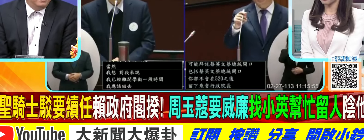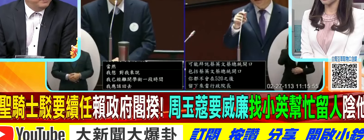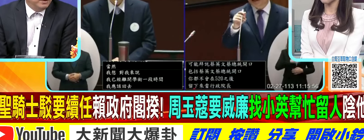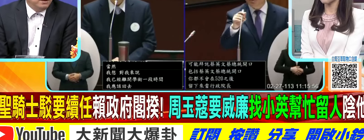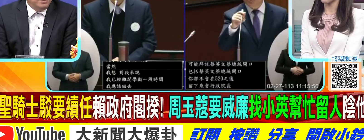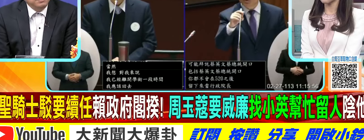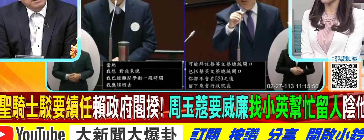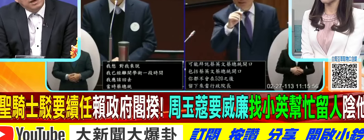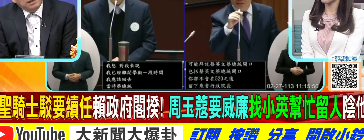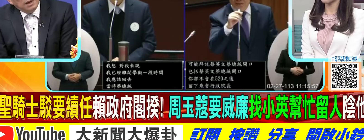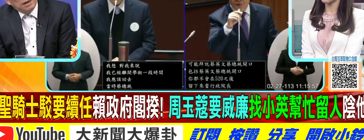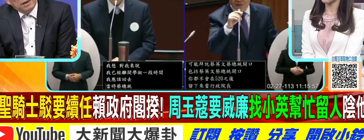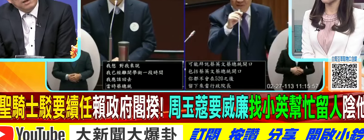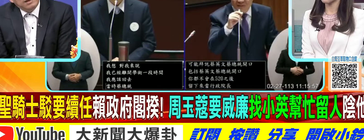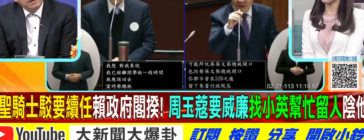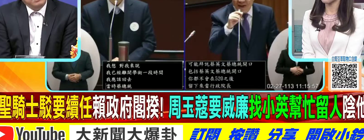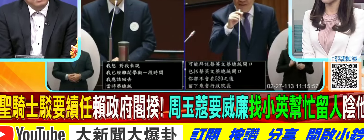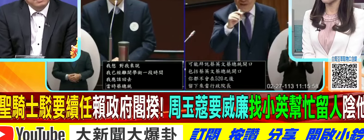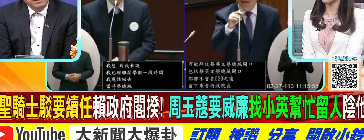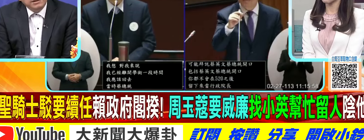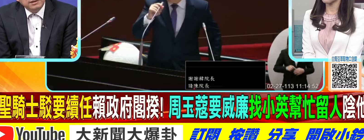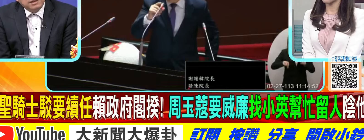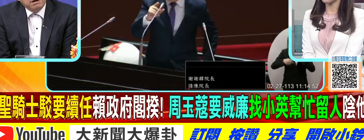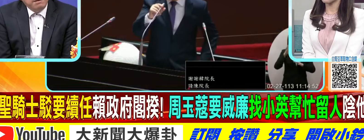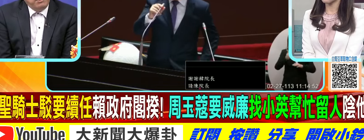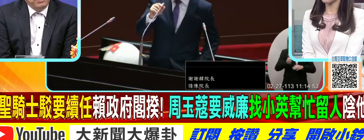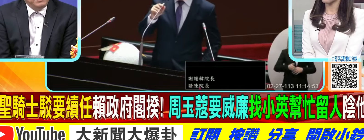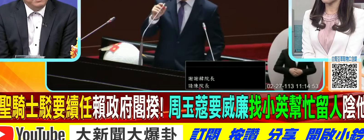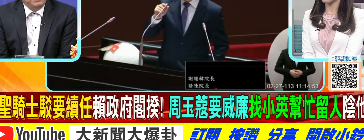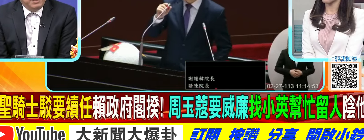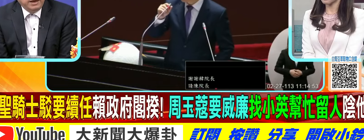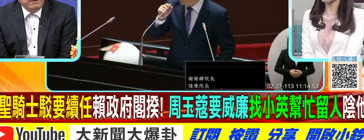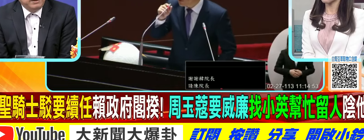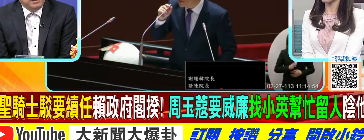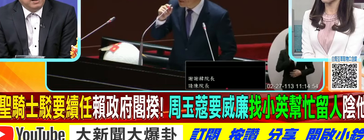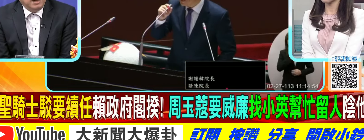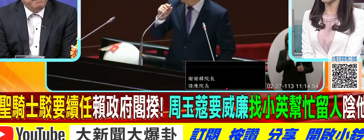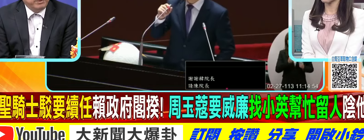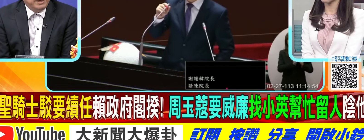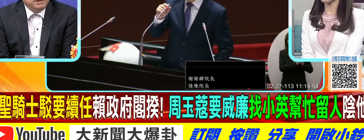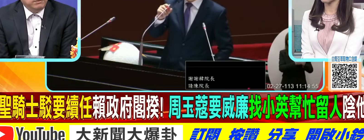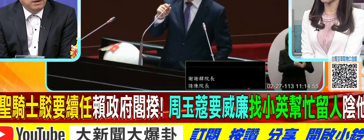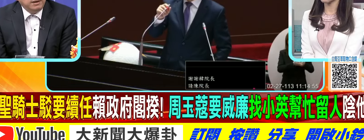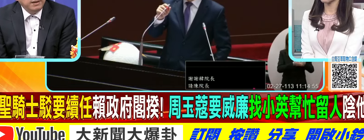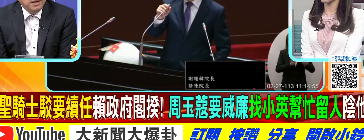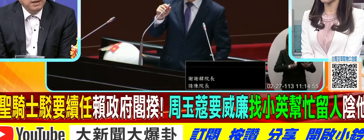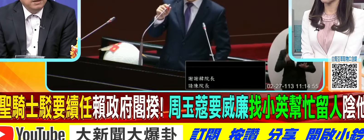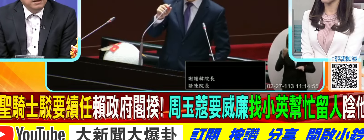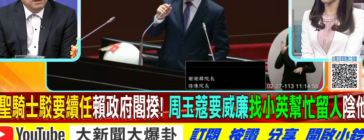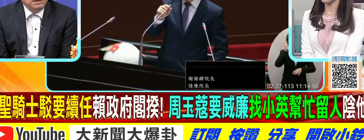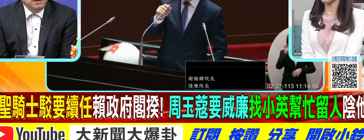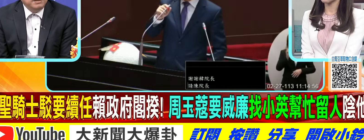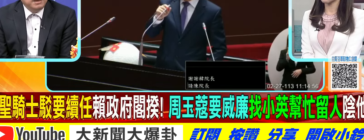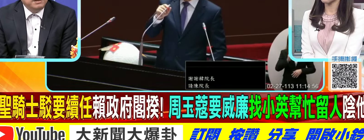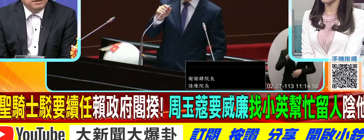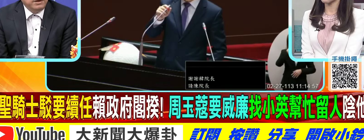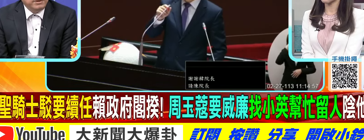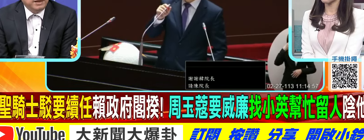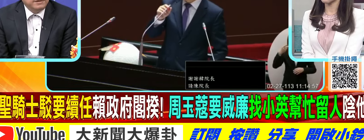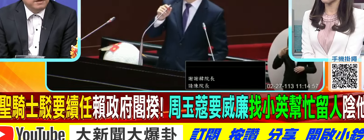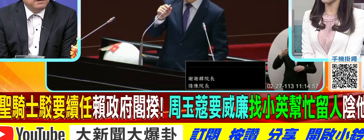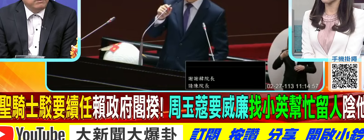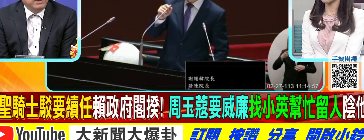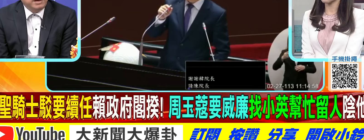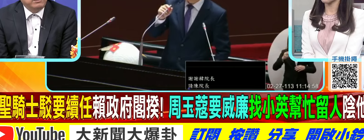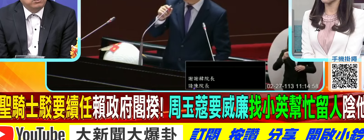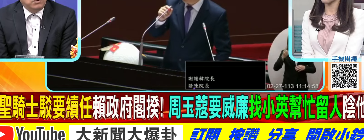能啊。赖清德现在大概也是他卡冒了修了，因为他大概不太希望那个第一任行政院